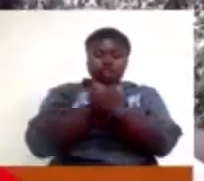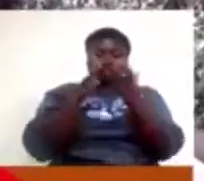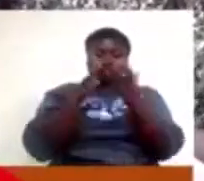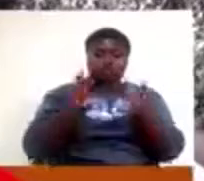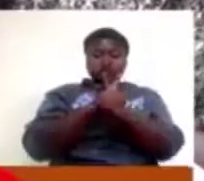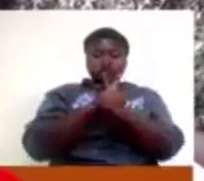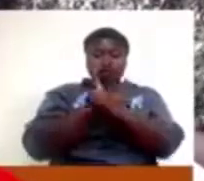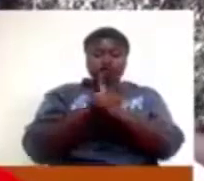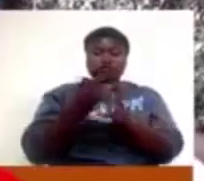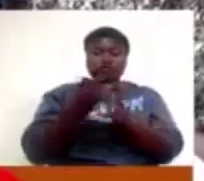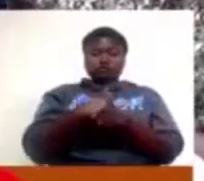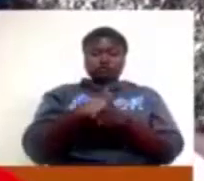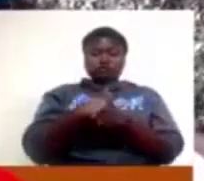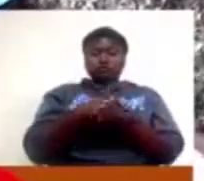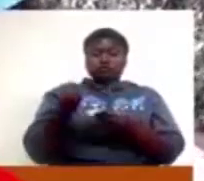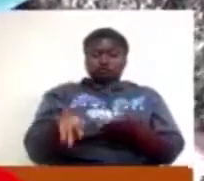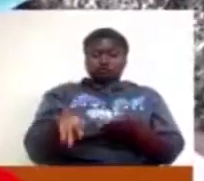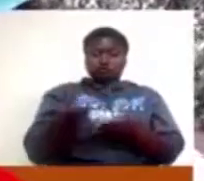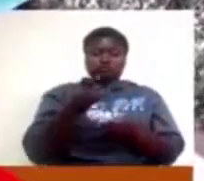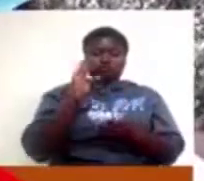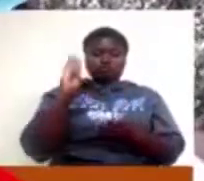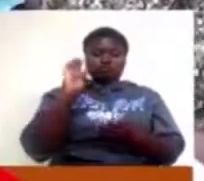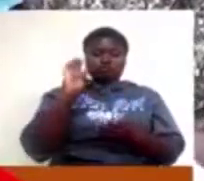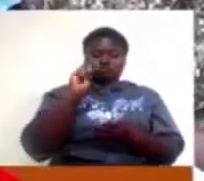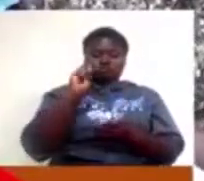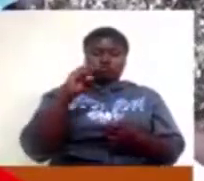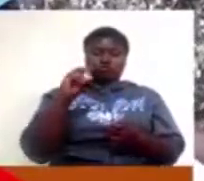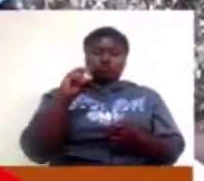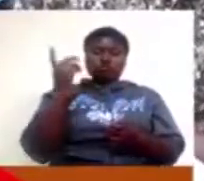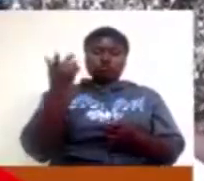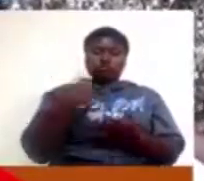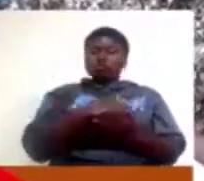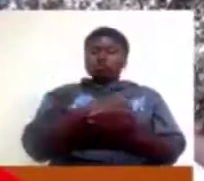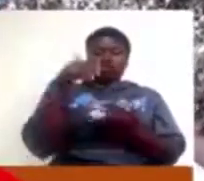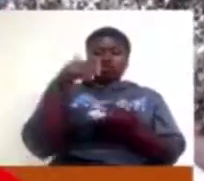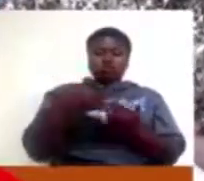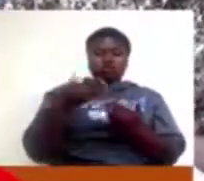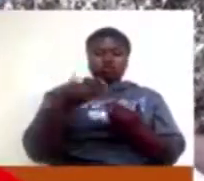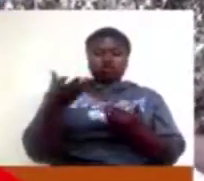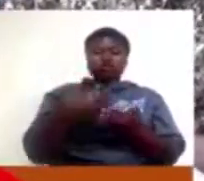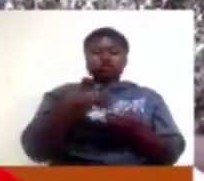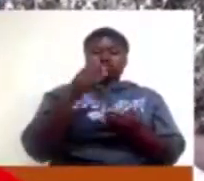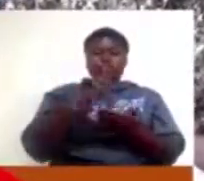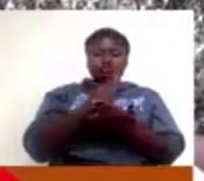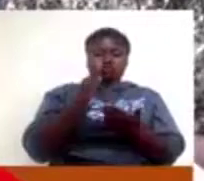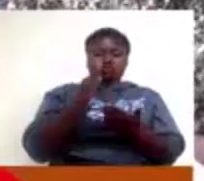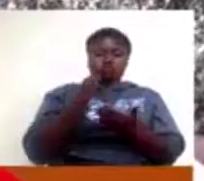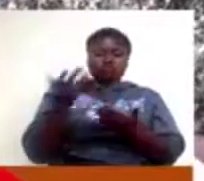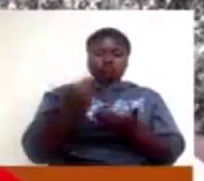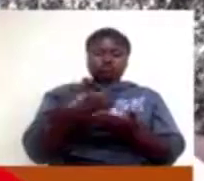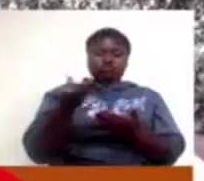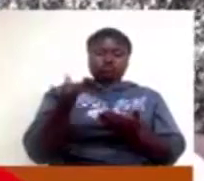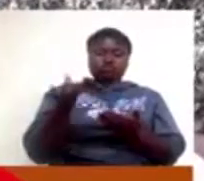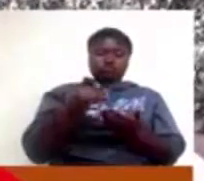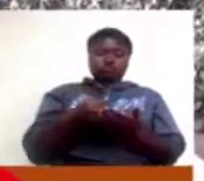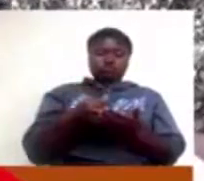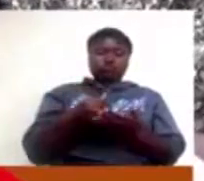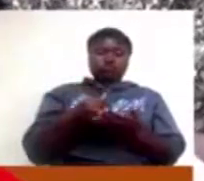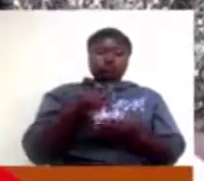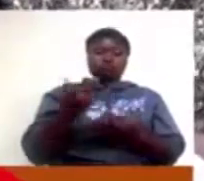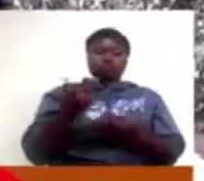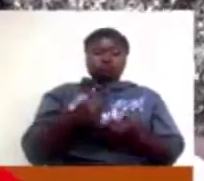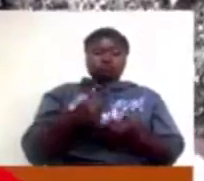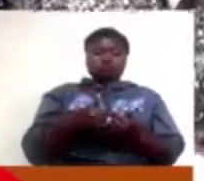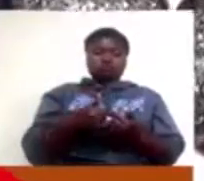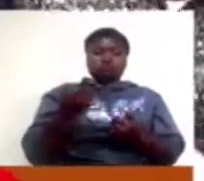hakukua, atapata hii dhamana. Na zaidi ya hayo tuko na imani kwamba haki itatendeka na itadhihirika kwamba yeye hakuhusika